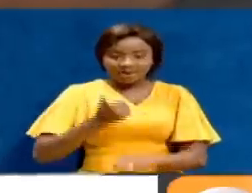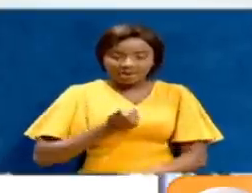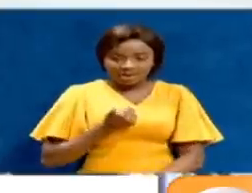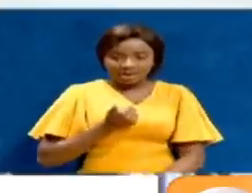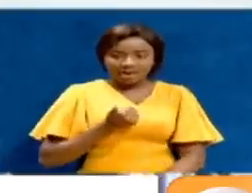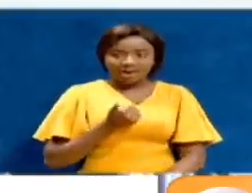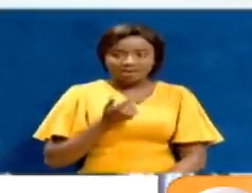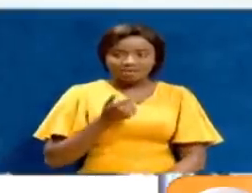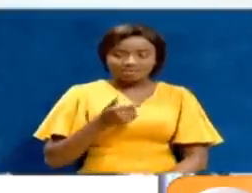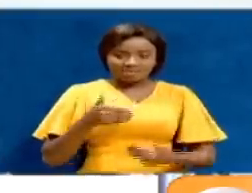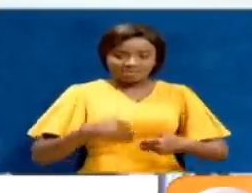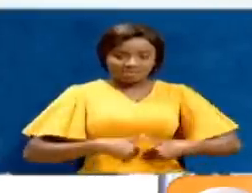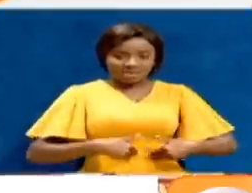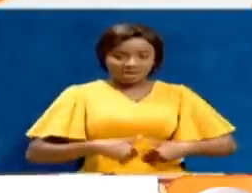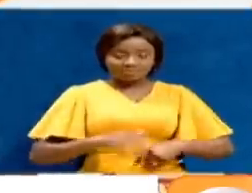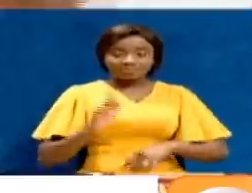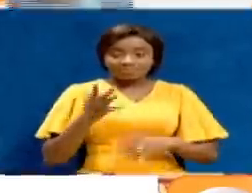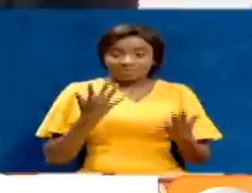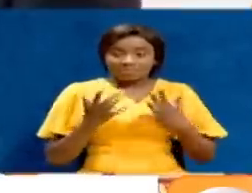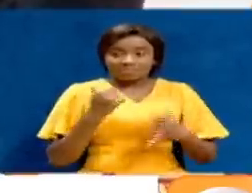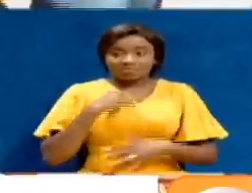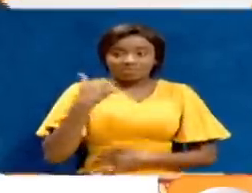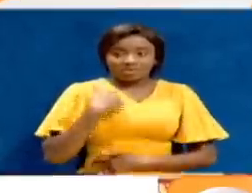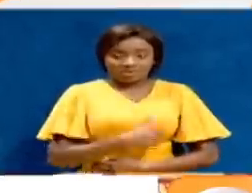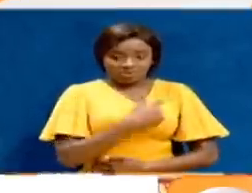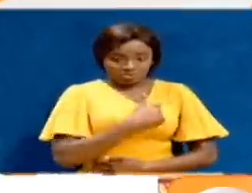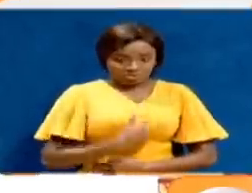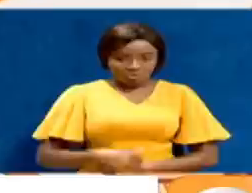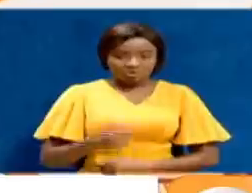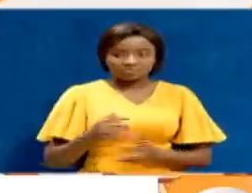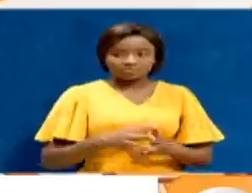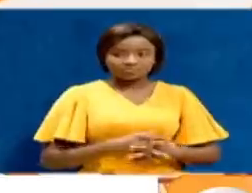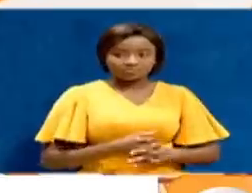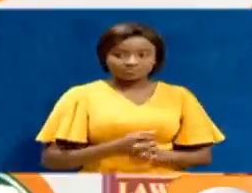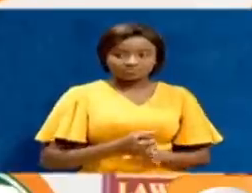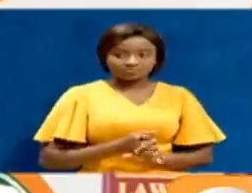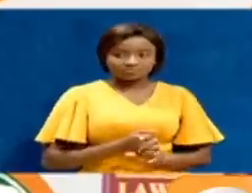msichana mdogo. Assuming I was wrong and I was to convict,